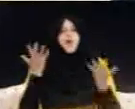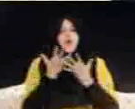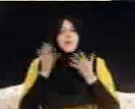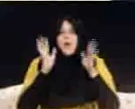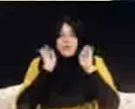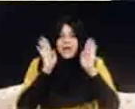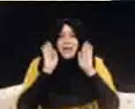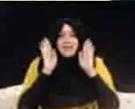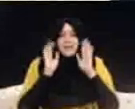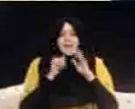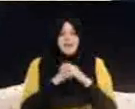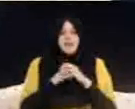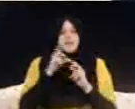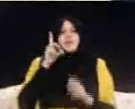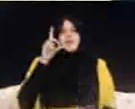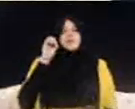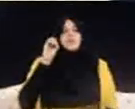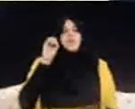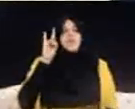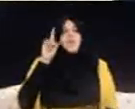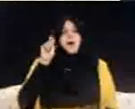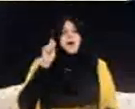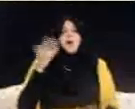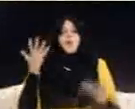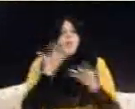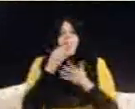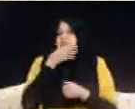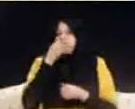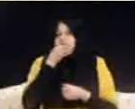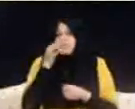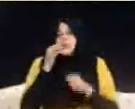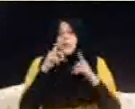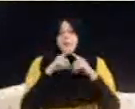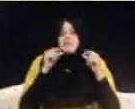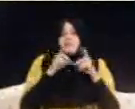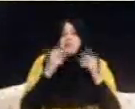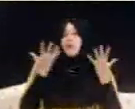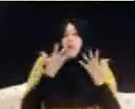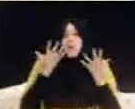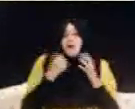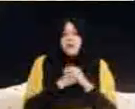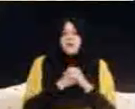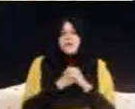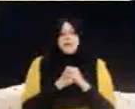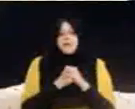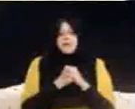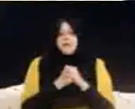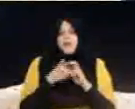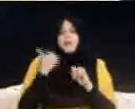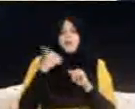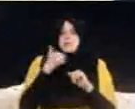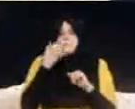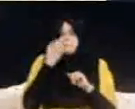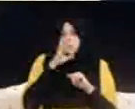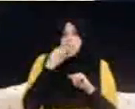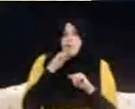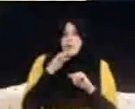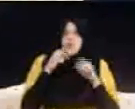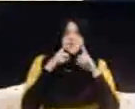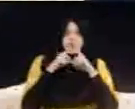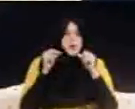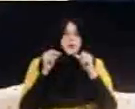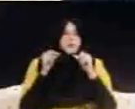الضحى وعن وقتها وعن ما يقرأ فيها من الآيات الكريمات، وهل يصح لنا أن نقرأ فيها بسورة